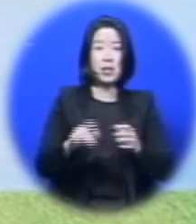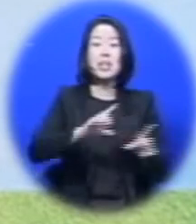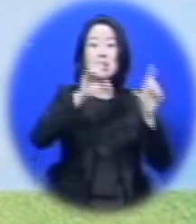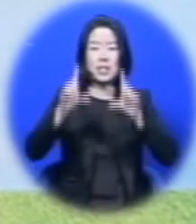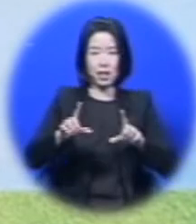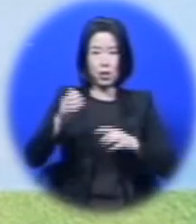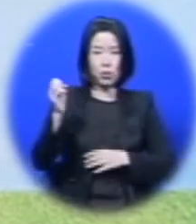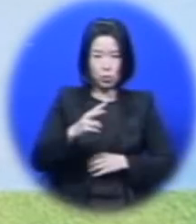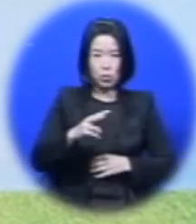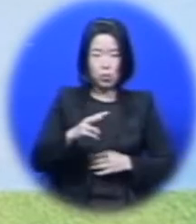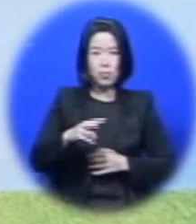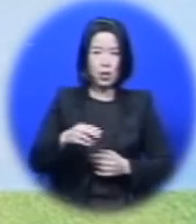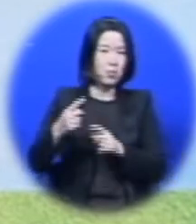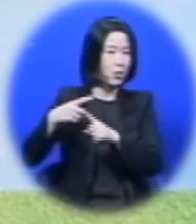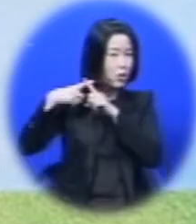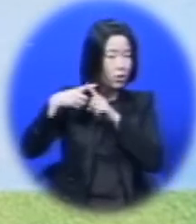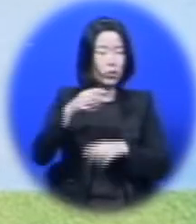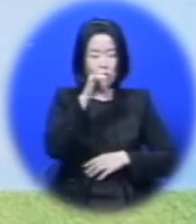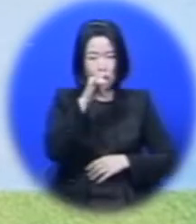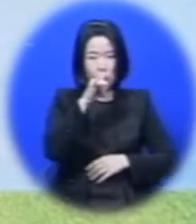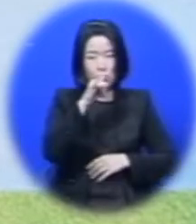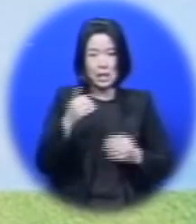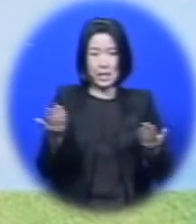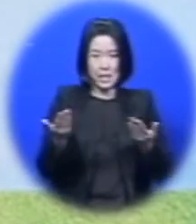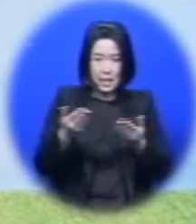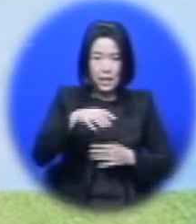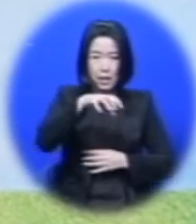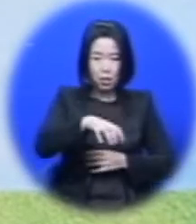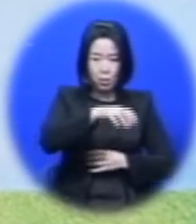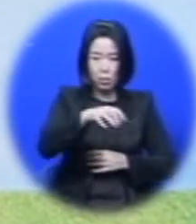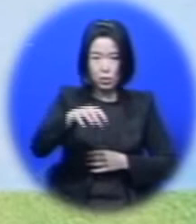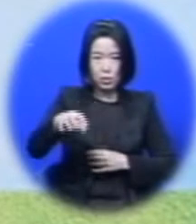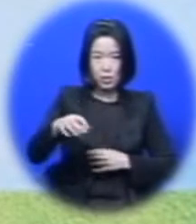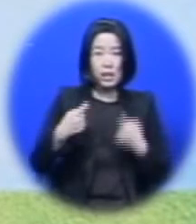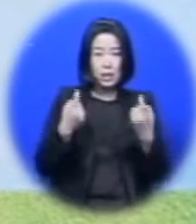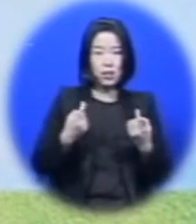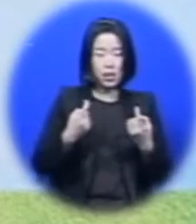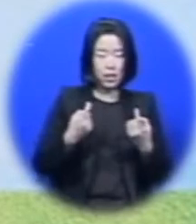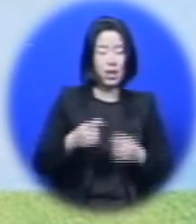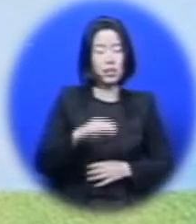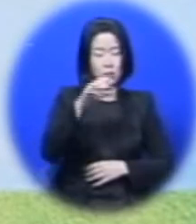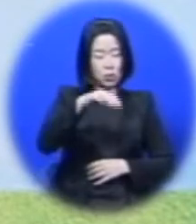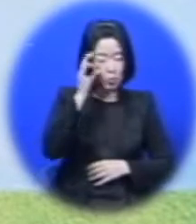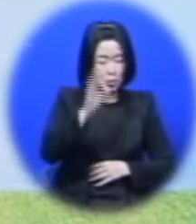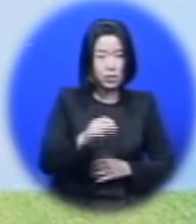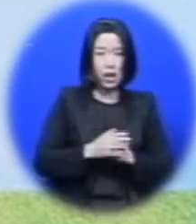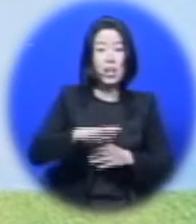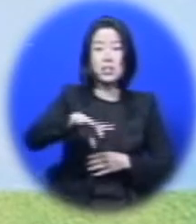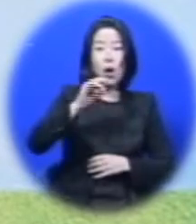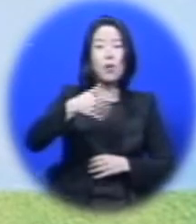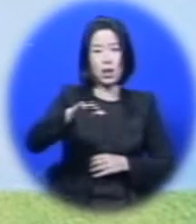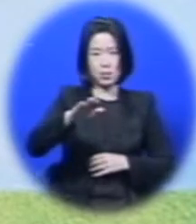또 순교도 했고 또 사역도 했던 곳을 쭉 이렇게 순례하는 그런 여행인데 처음